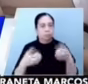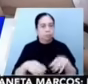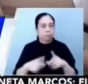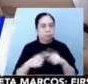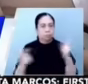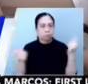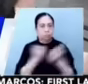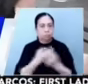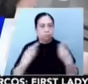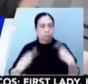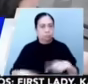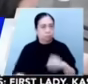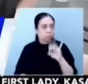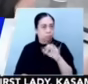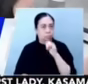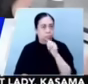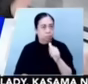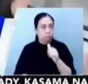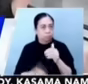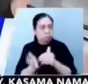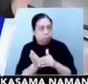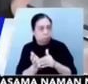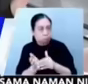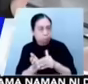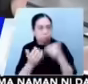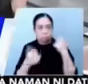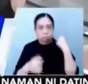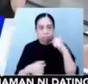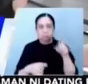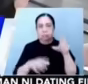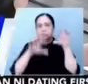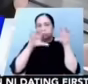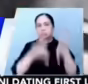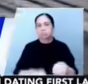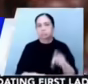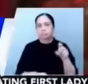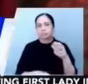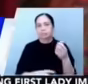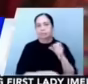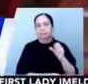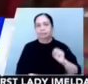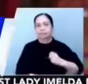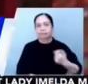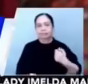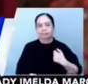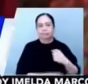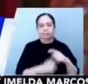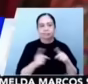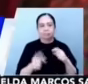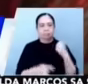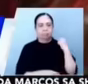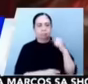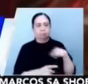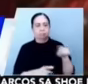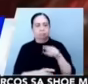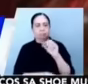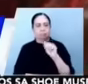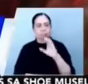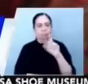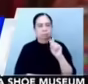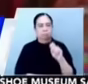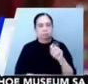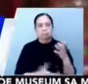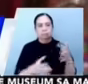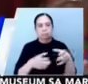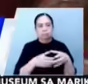Pero kung hindi madaan sa pakiusap, doon na aarestuhin ng security personnel. Pumalag dyan si ACT Teachers Party List